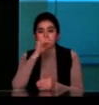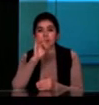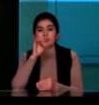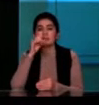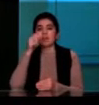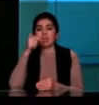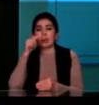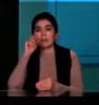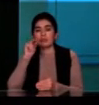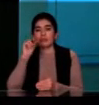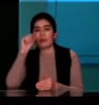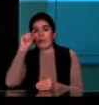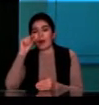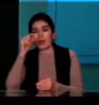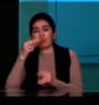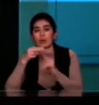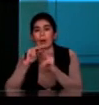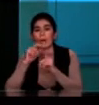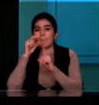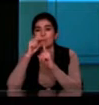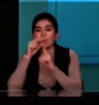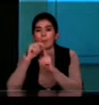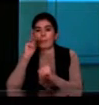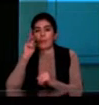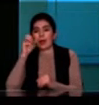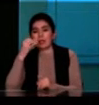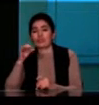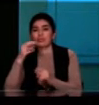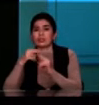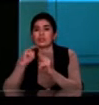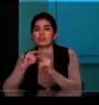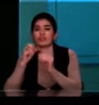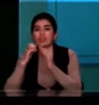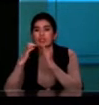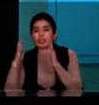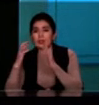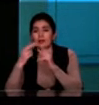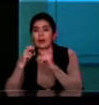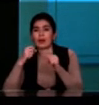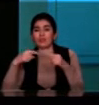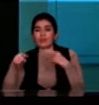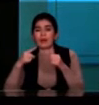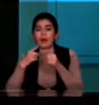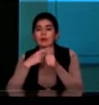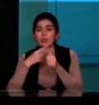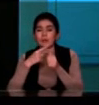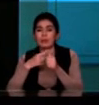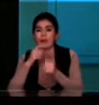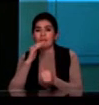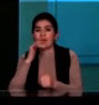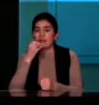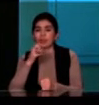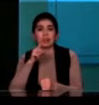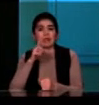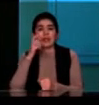my.jpg или маленькими буквами my.jpg с расширением, это разные имена файлов.